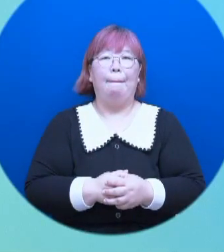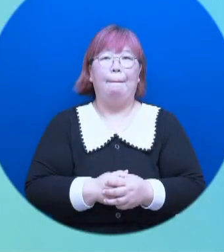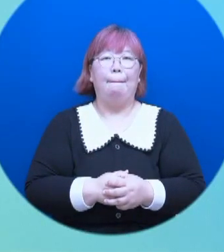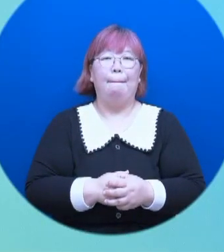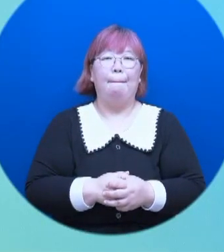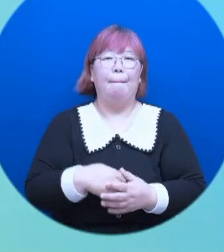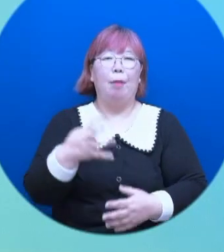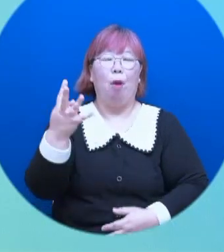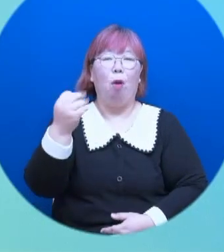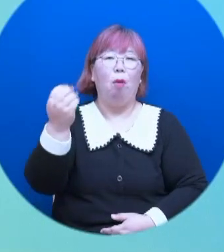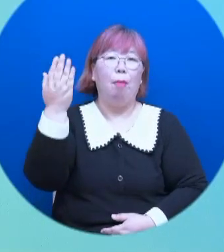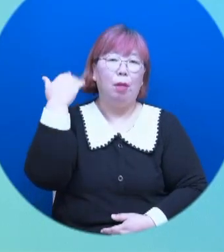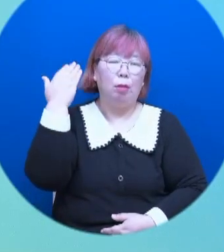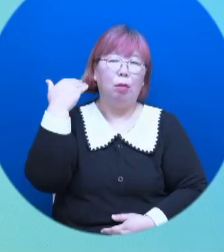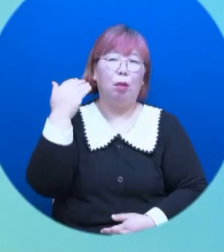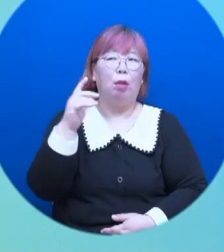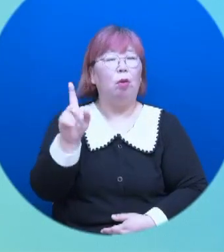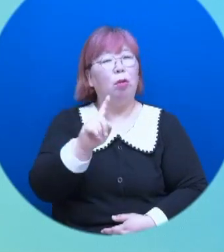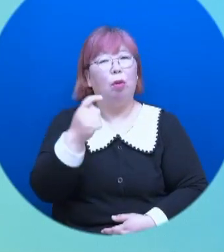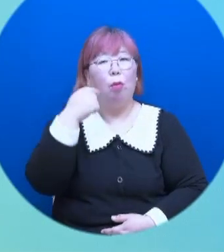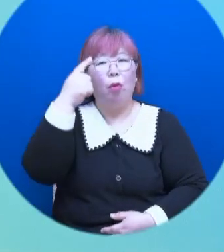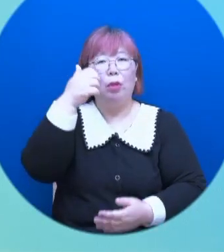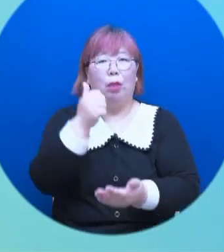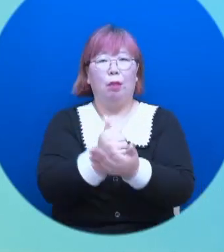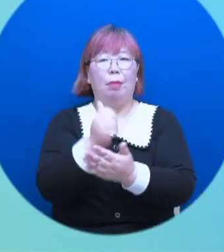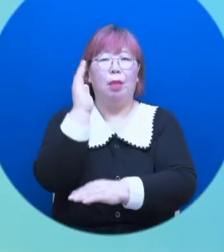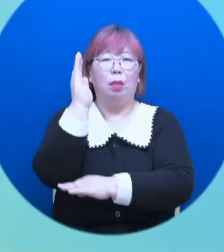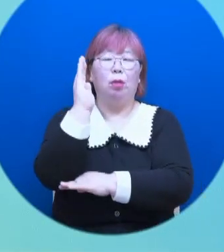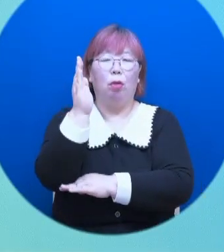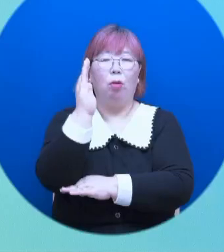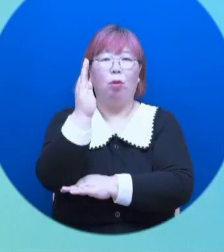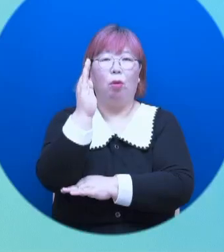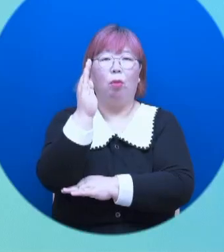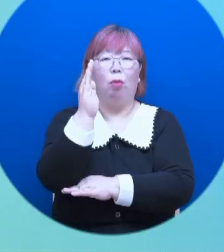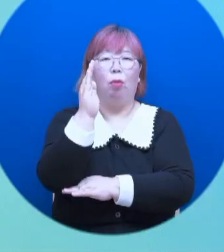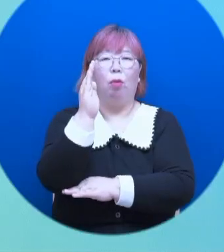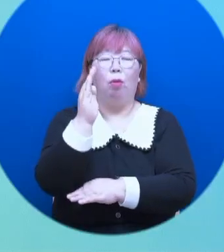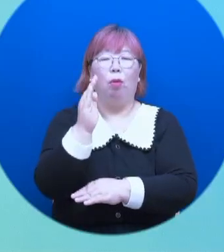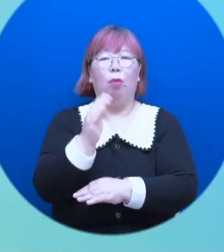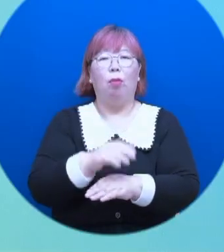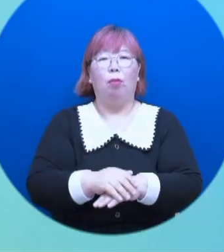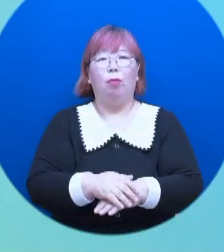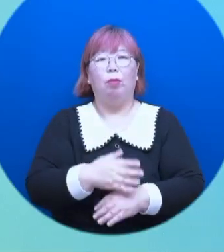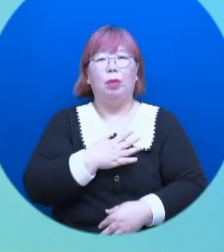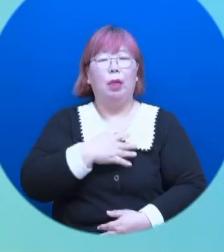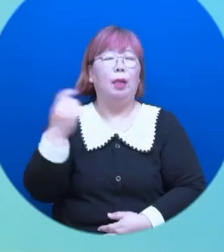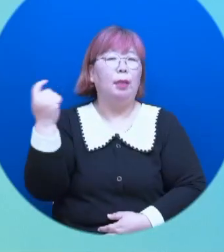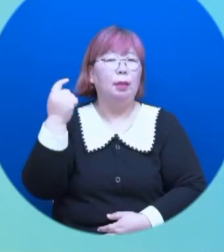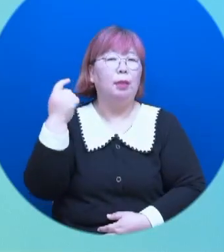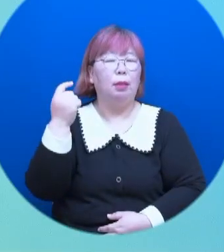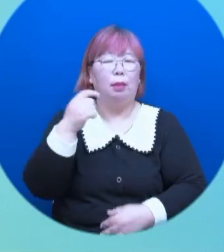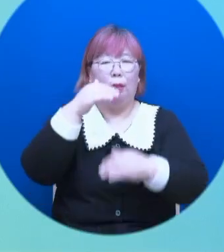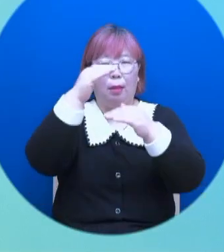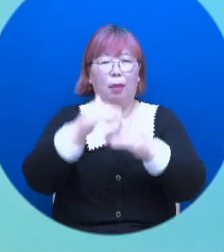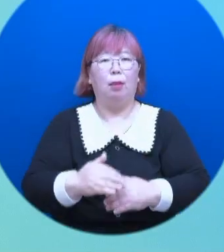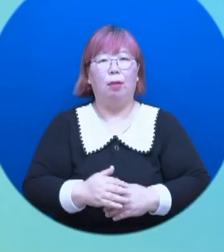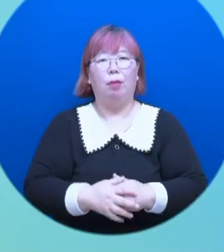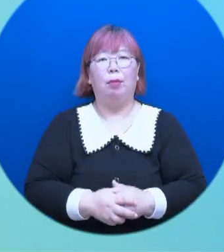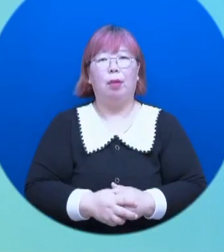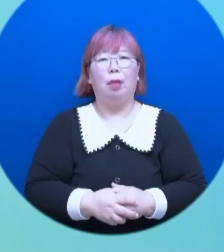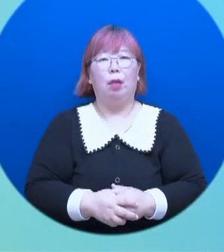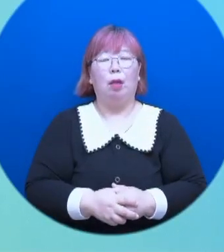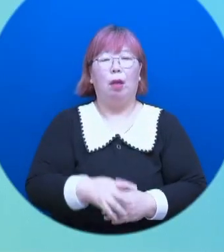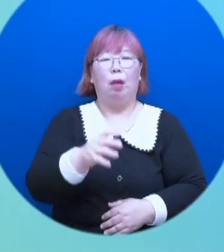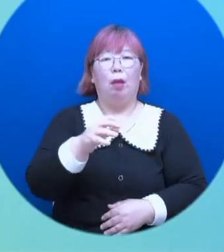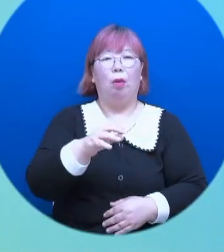얼마 전에 한 목사님께서 설교를 하셨는데 제가 그 설교에서 들은 이야기입니다.